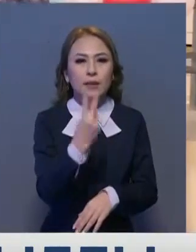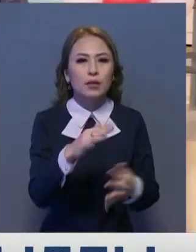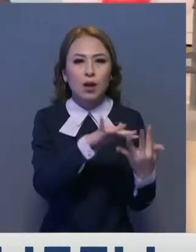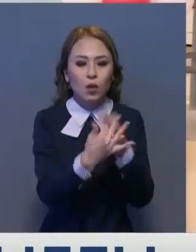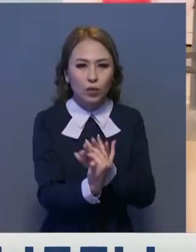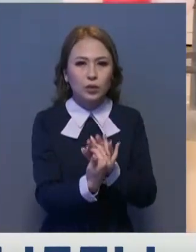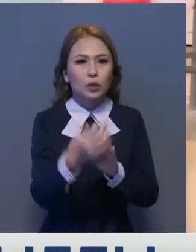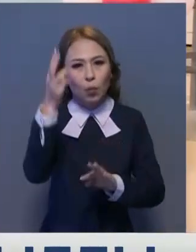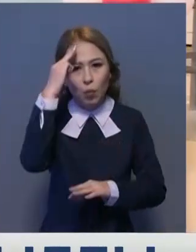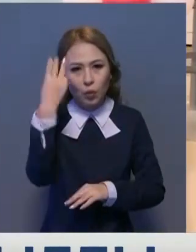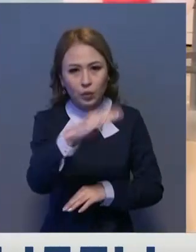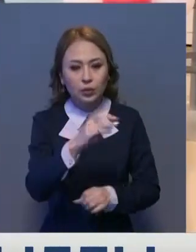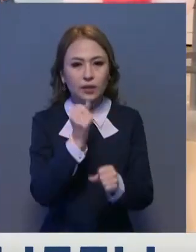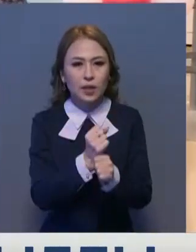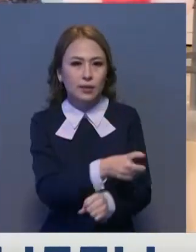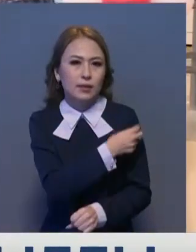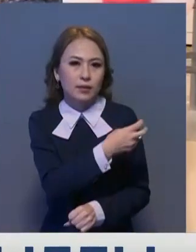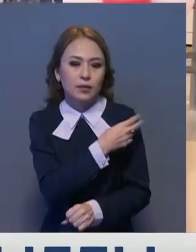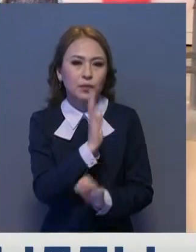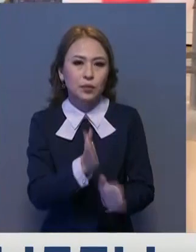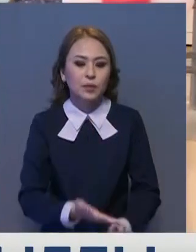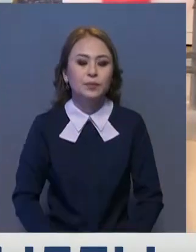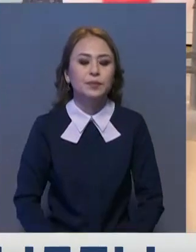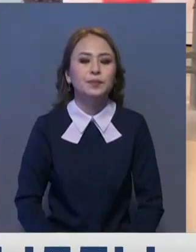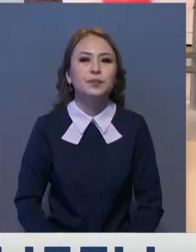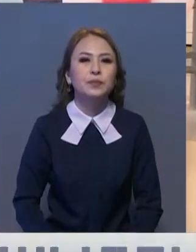ауылға модульный осы дәрігерлік қосын қоямыз.